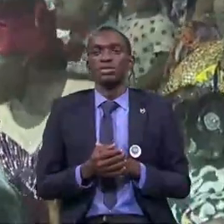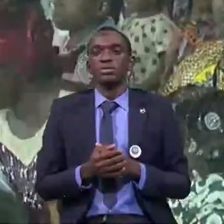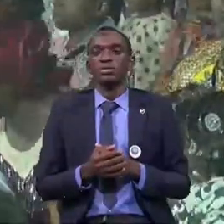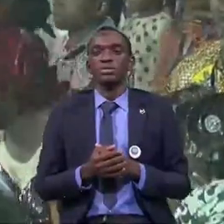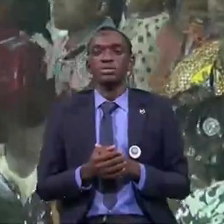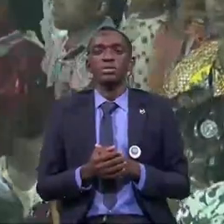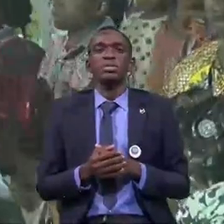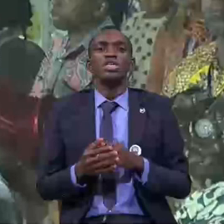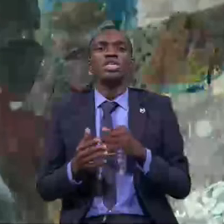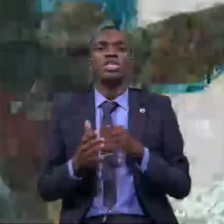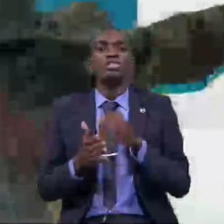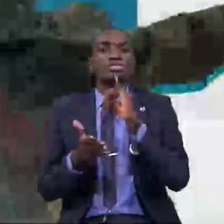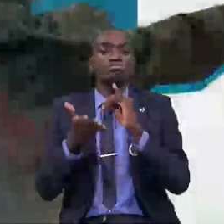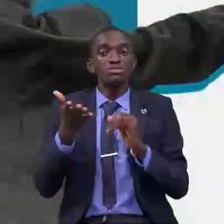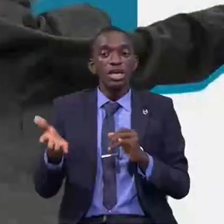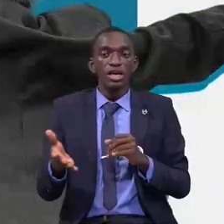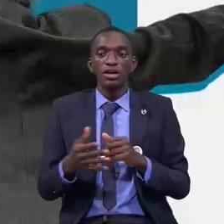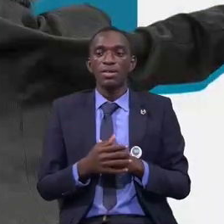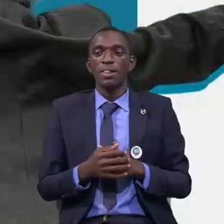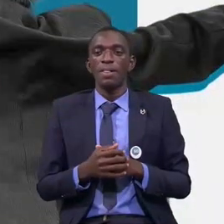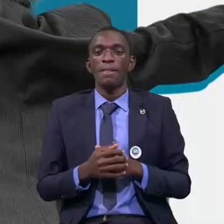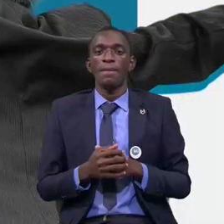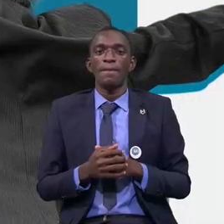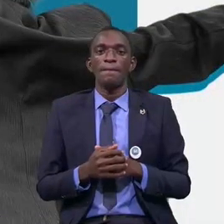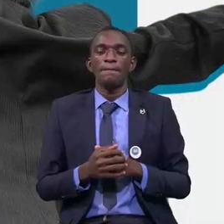remplissez le formulaire correctement, s'il vous plaît.